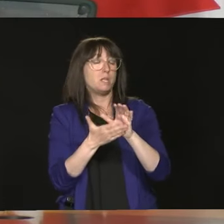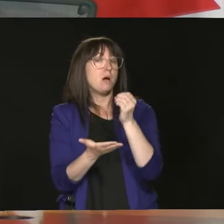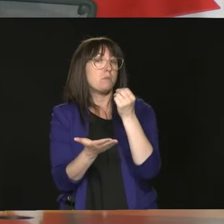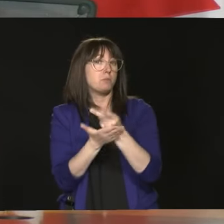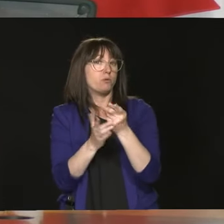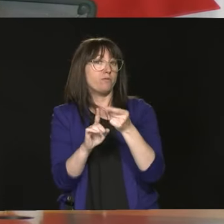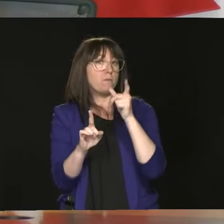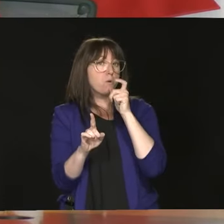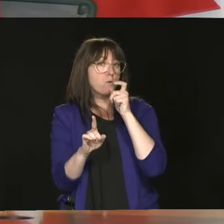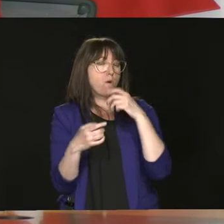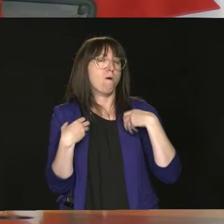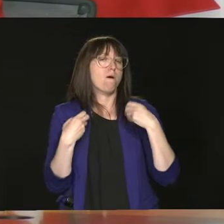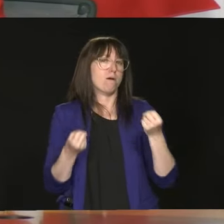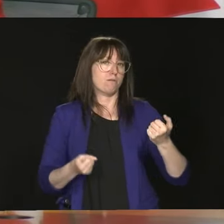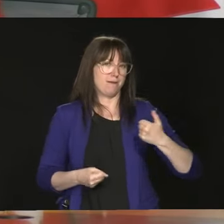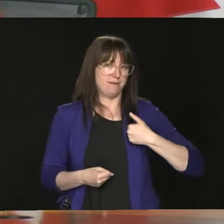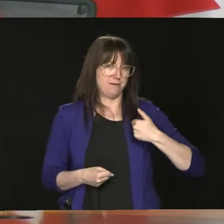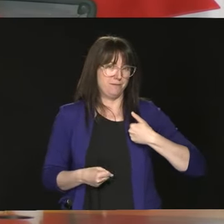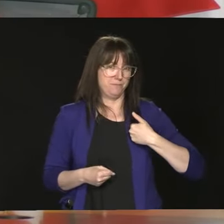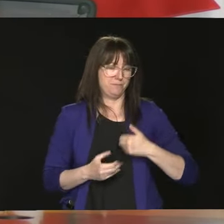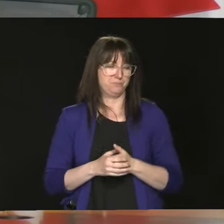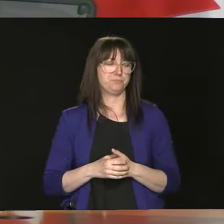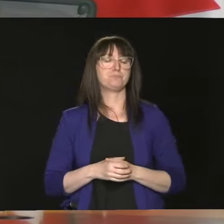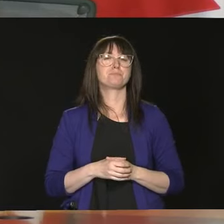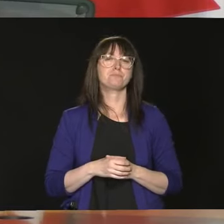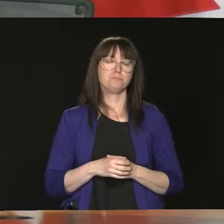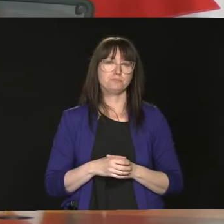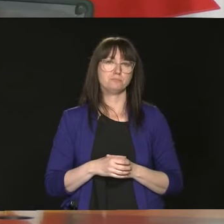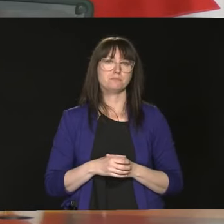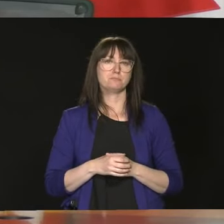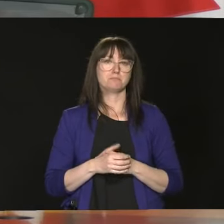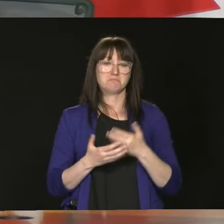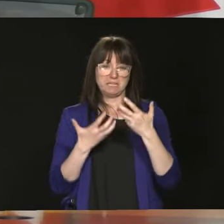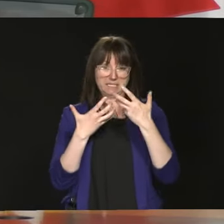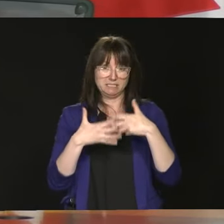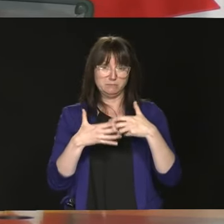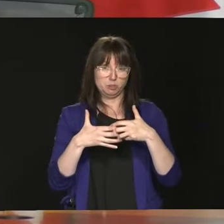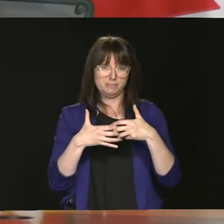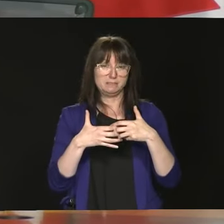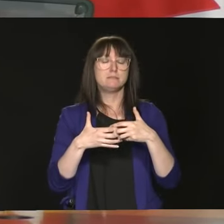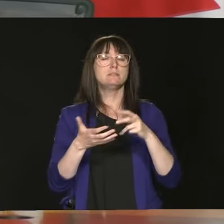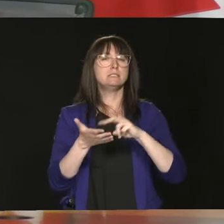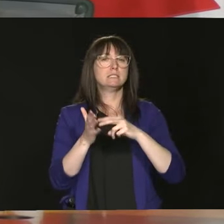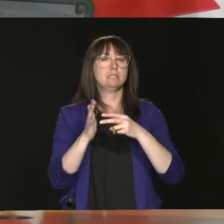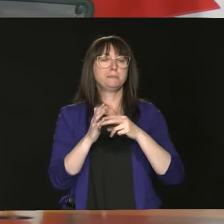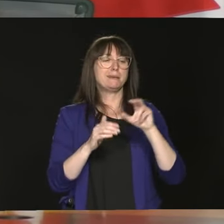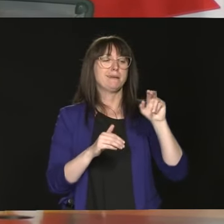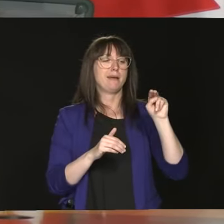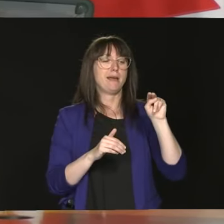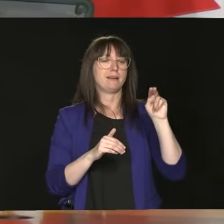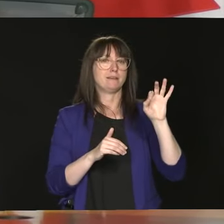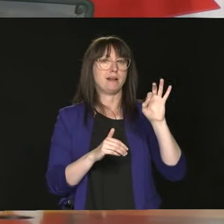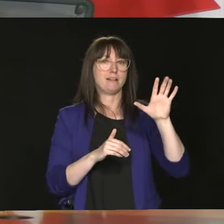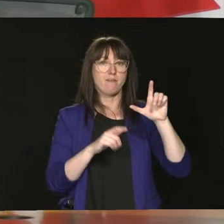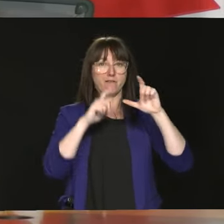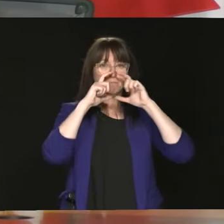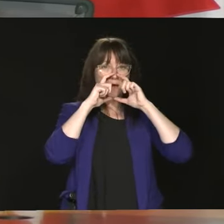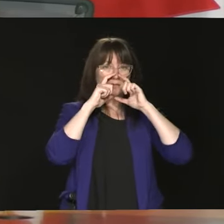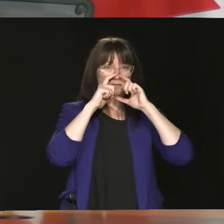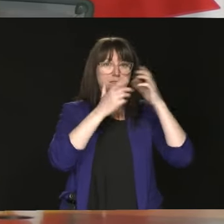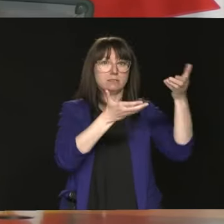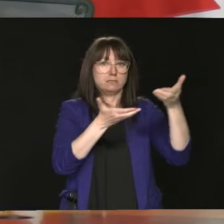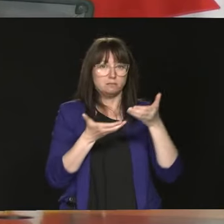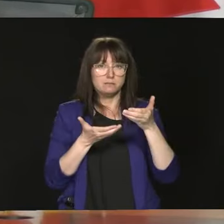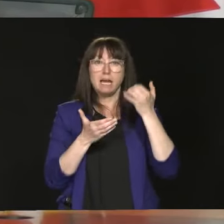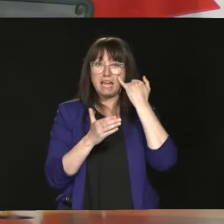appareils permettent la stérilisation et la réutilisation de l'équipement, comme les